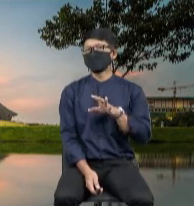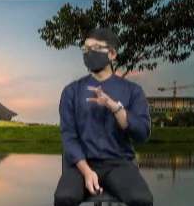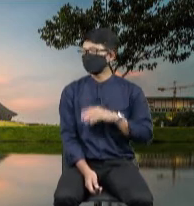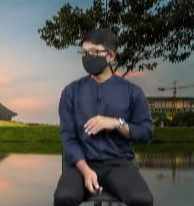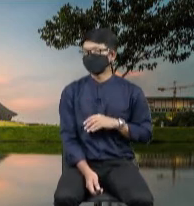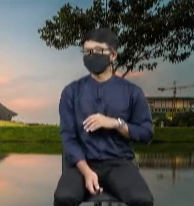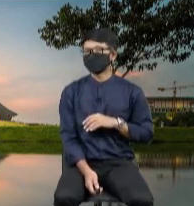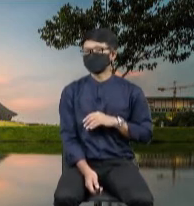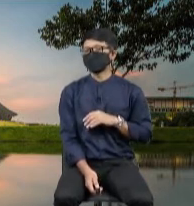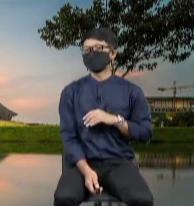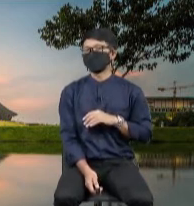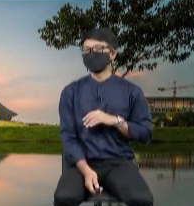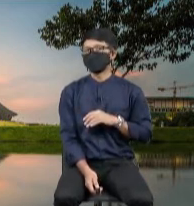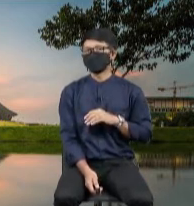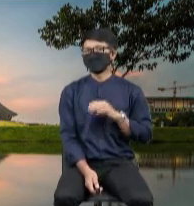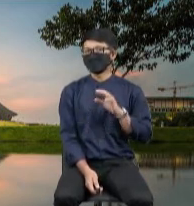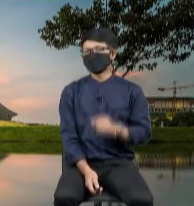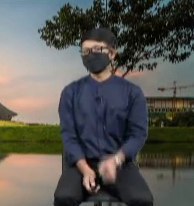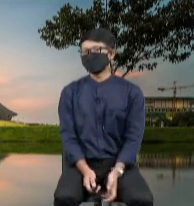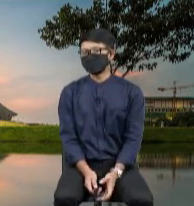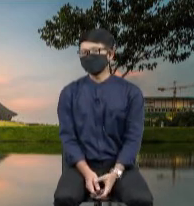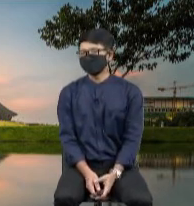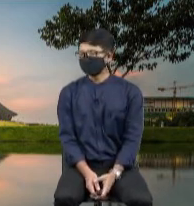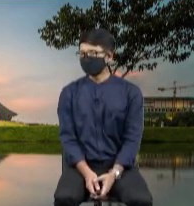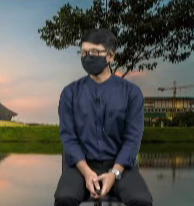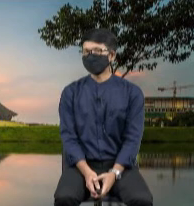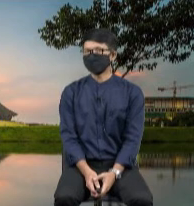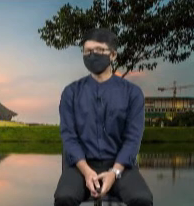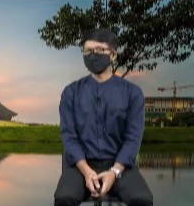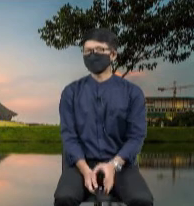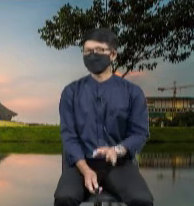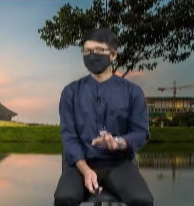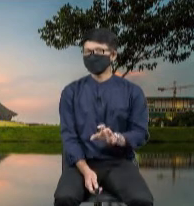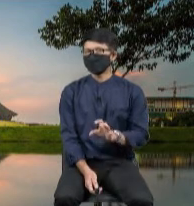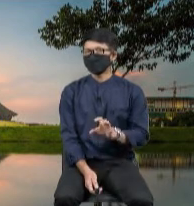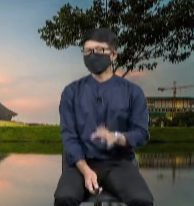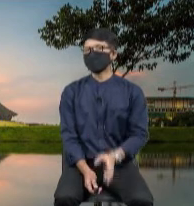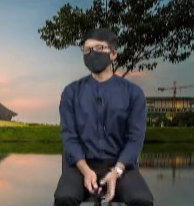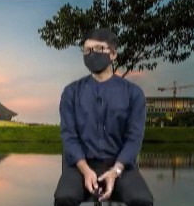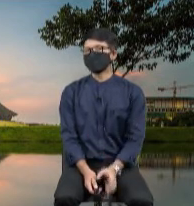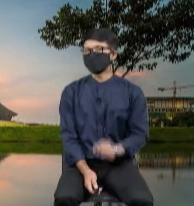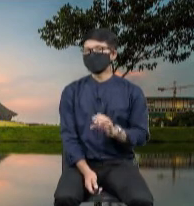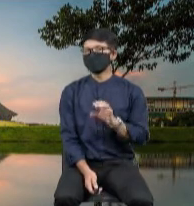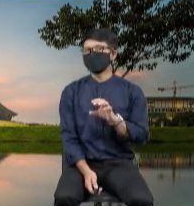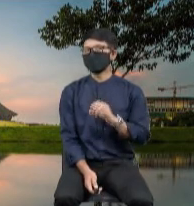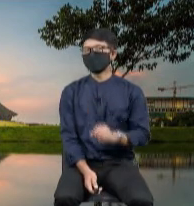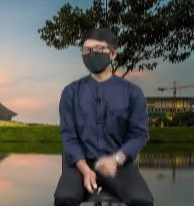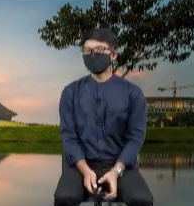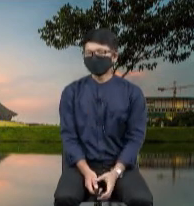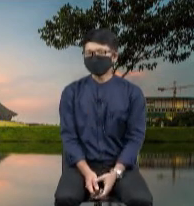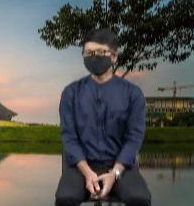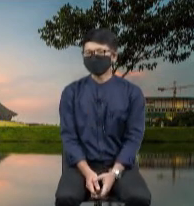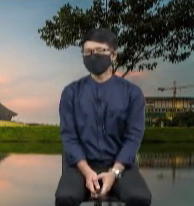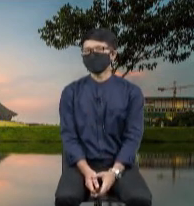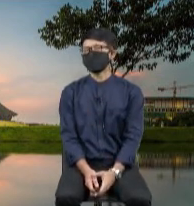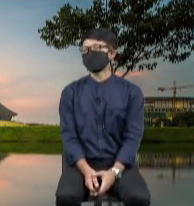มันเป็นคอสะพานระดับจะสูงขึ้นมาหน่อยนึงระดับน้ำปี54ที่ท่วมเนี่ยไม่เข้ามาทางนี้ไม่ได้คือระดับท่วมมาไม่มาก